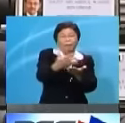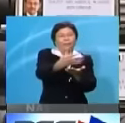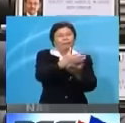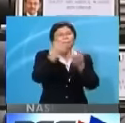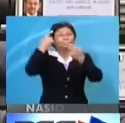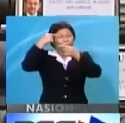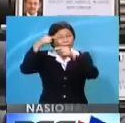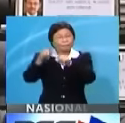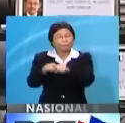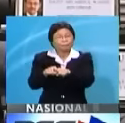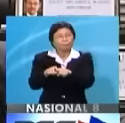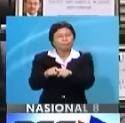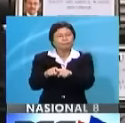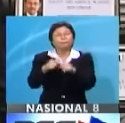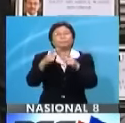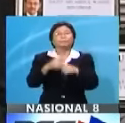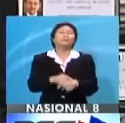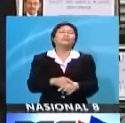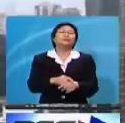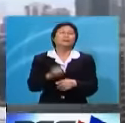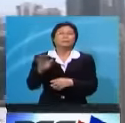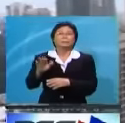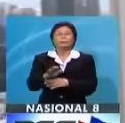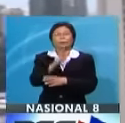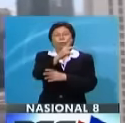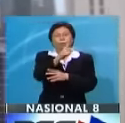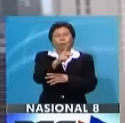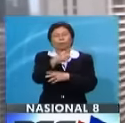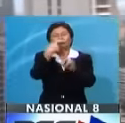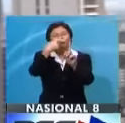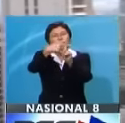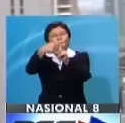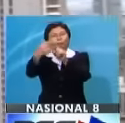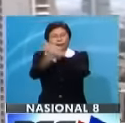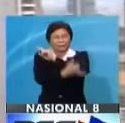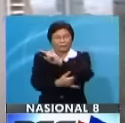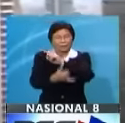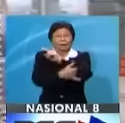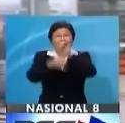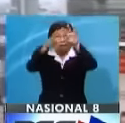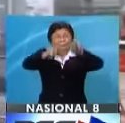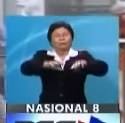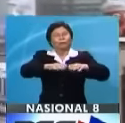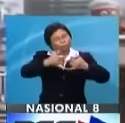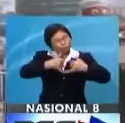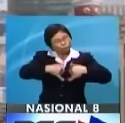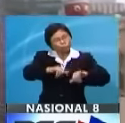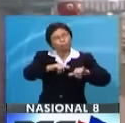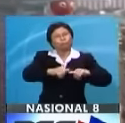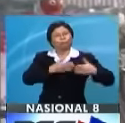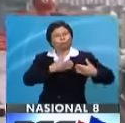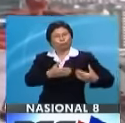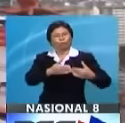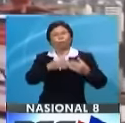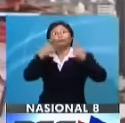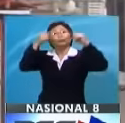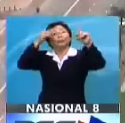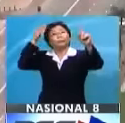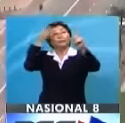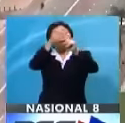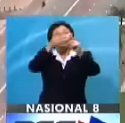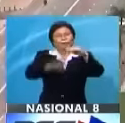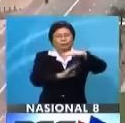perlindungan RCEP. Justru ujar beliau, Kuala Lumpur optimis bahawa negara ASEAN akan terus komited untuk mencapai sasaran tersebut di